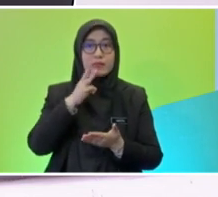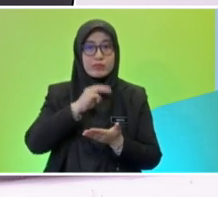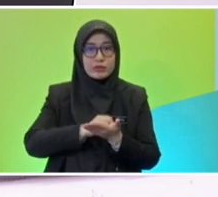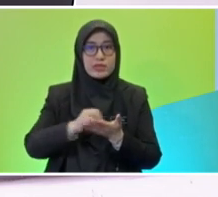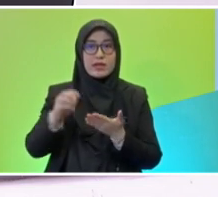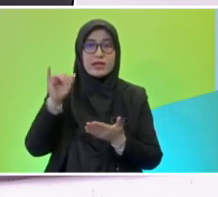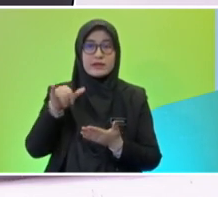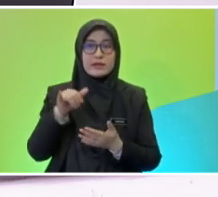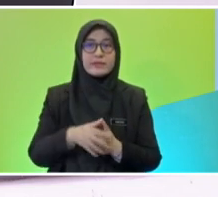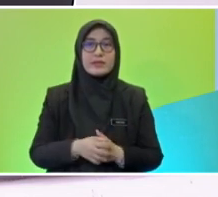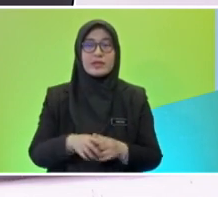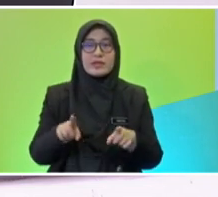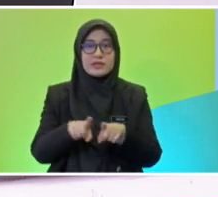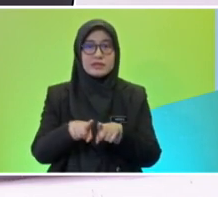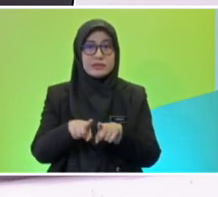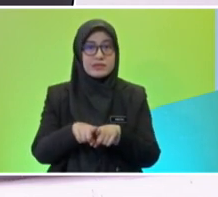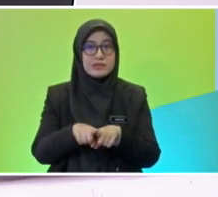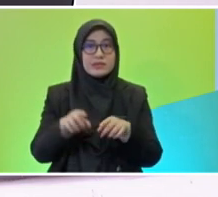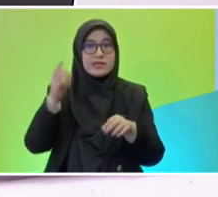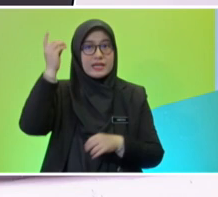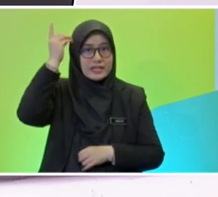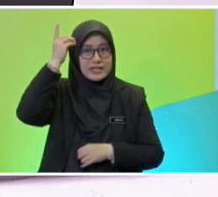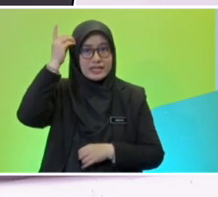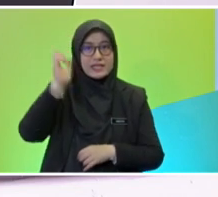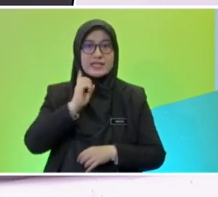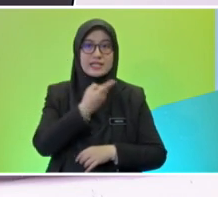dikit kenali jenis-jenis